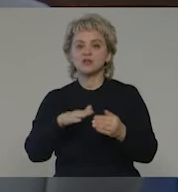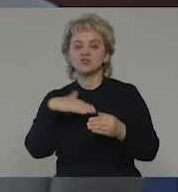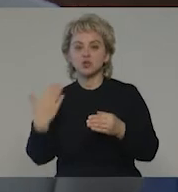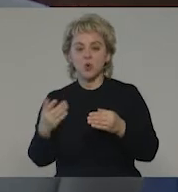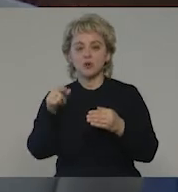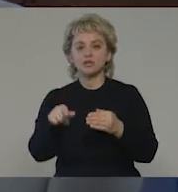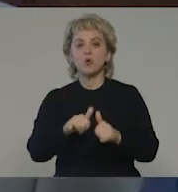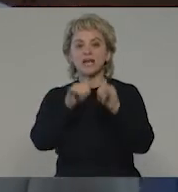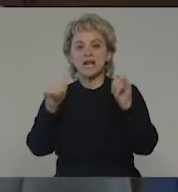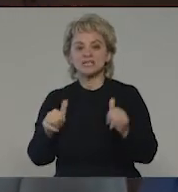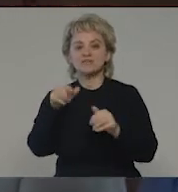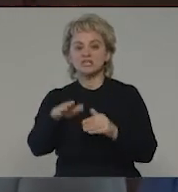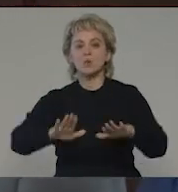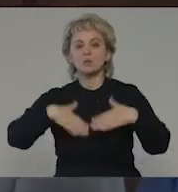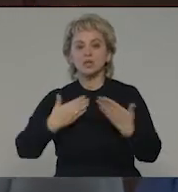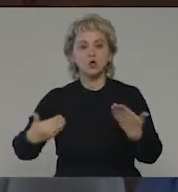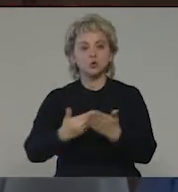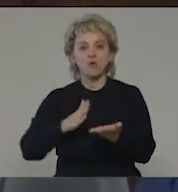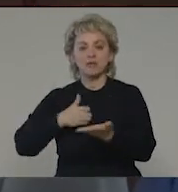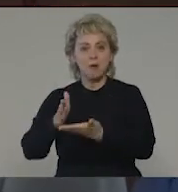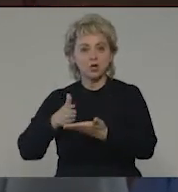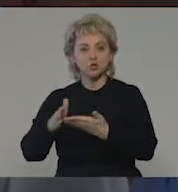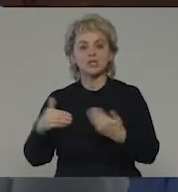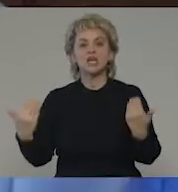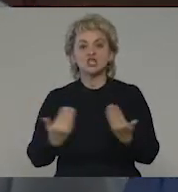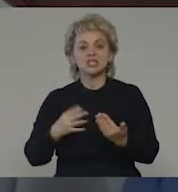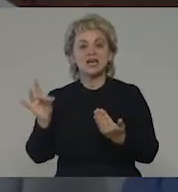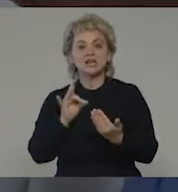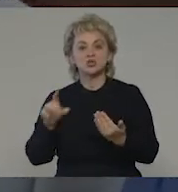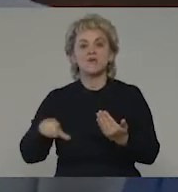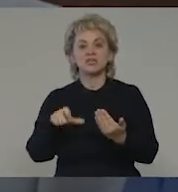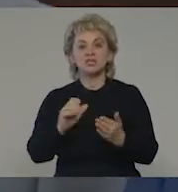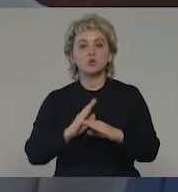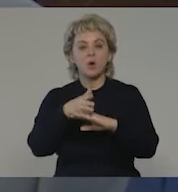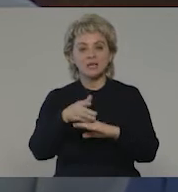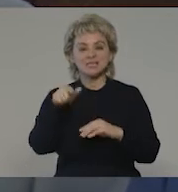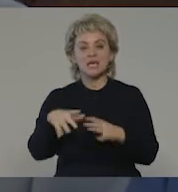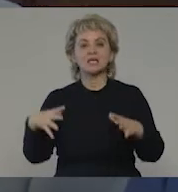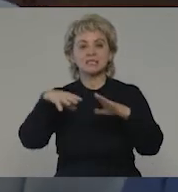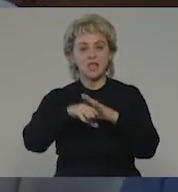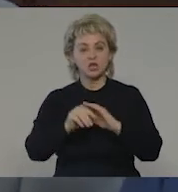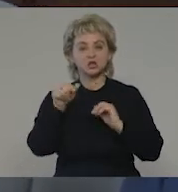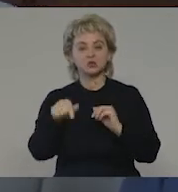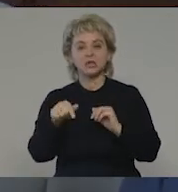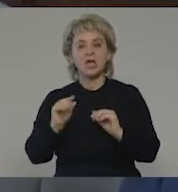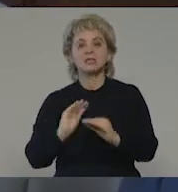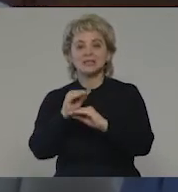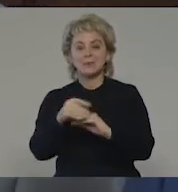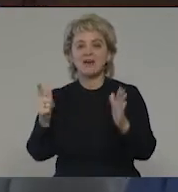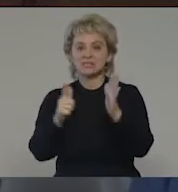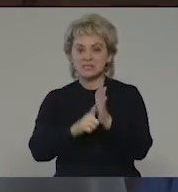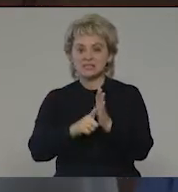сторону развития и предлагаем новые маршруты жителям Ростова-на-Дону, гостям. Значит, добавится